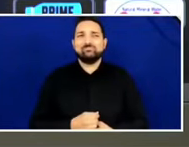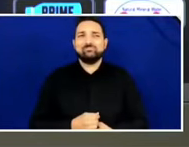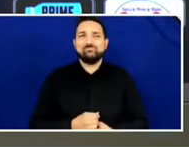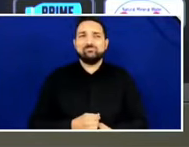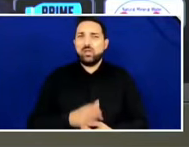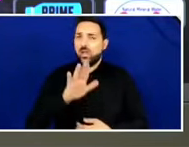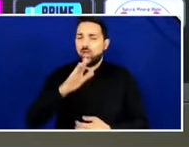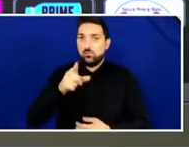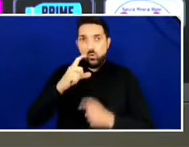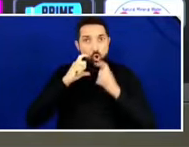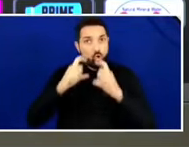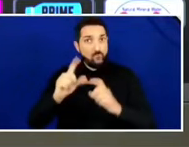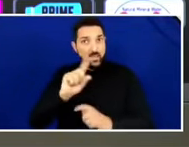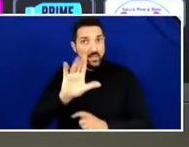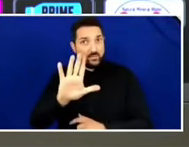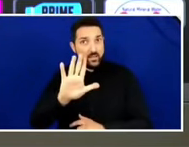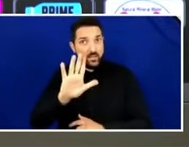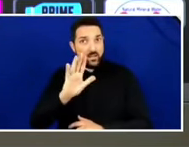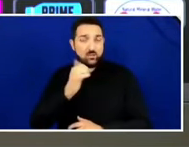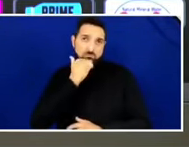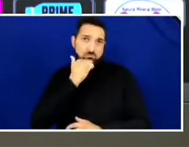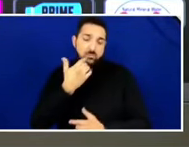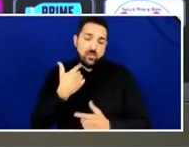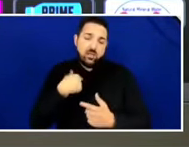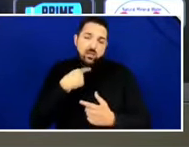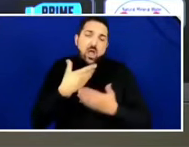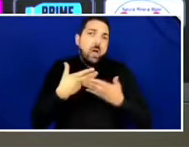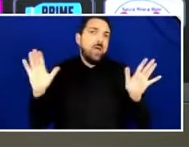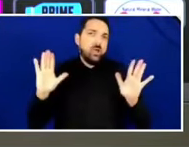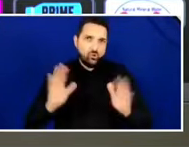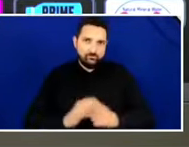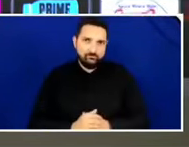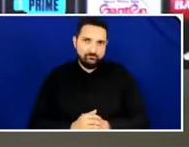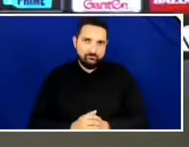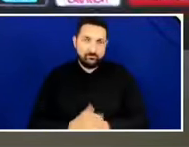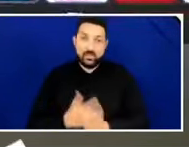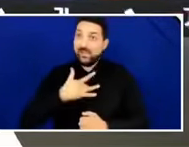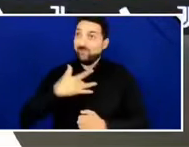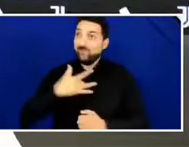però era questo non per i tifosi per te Grazie